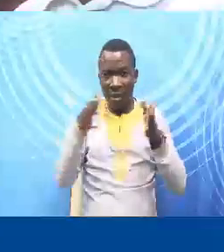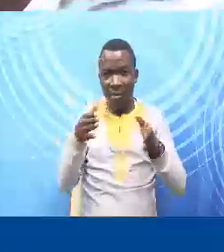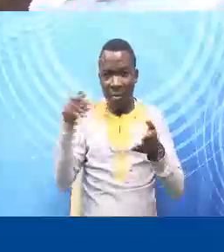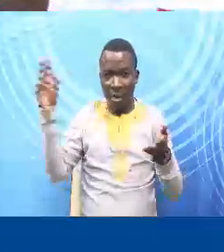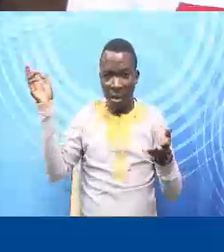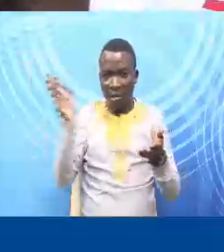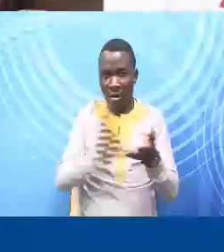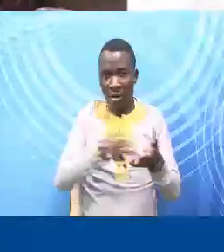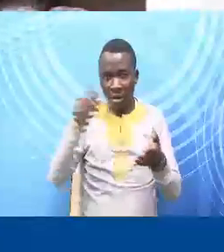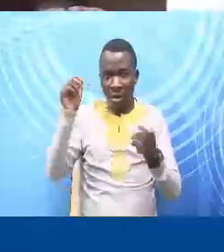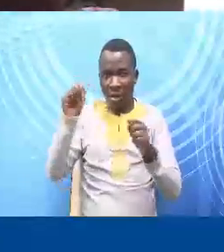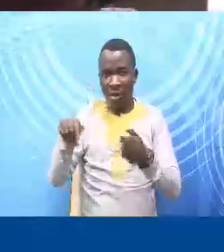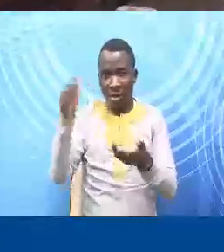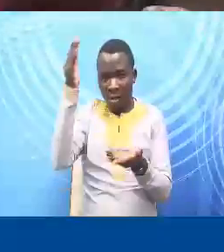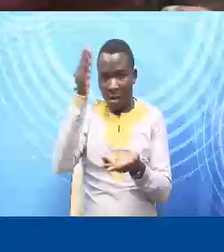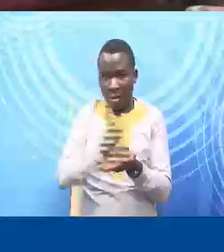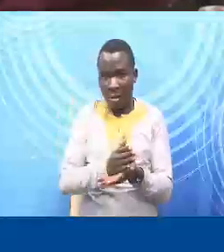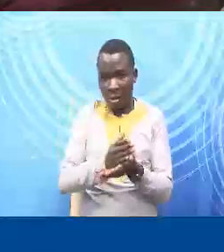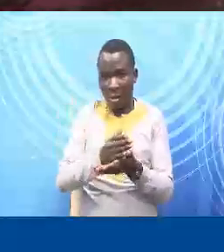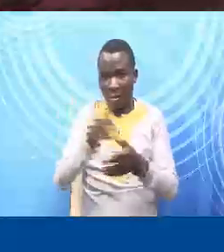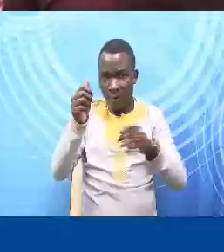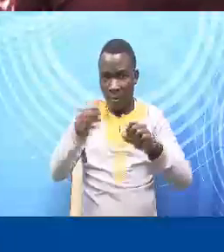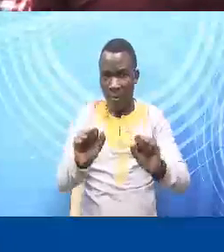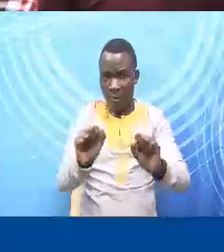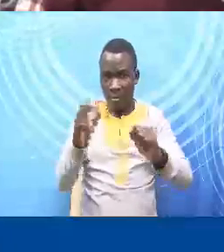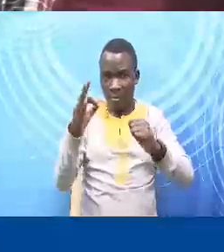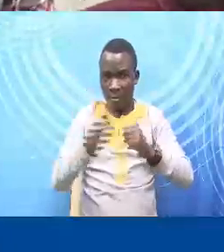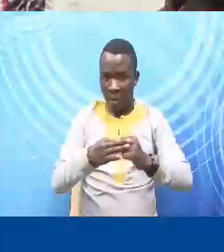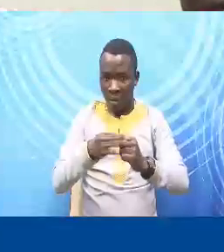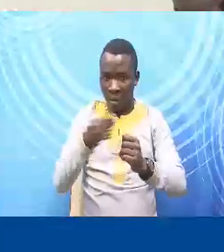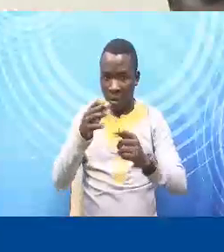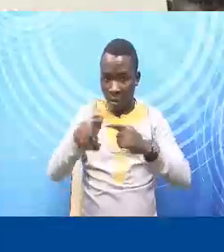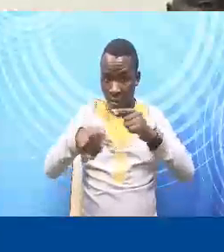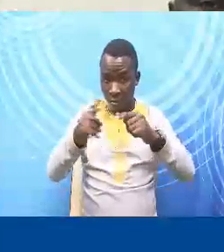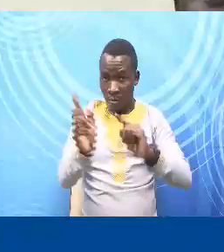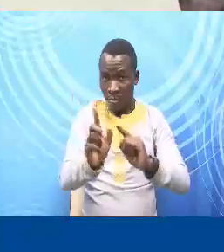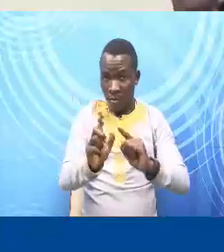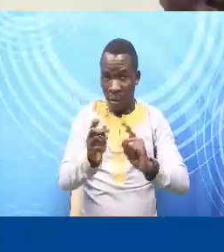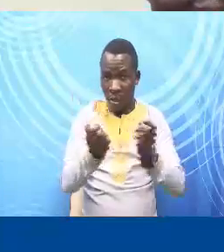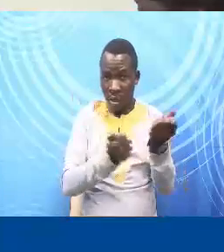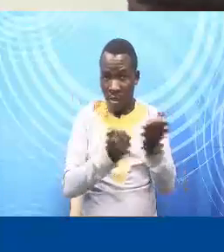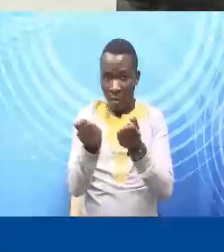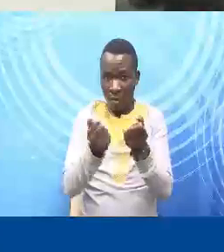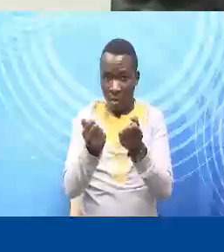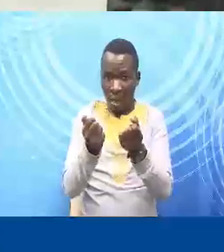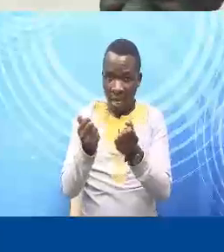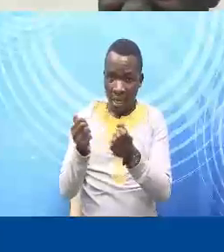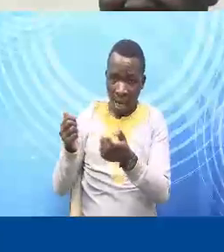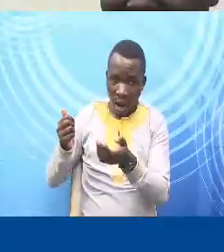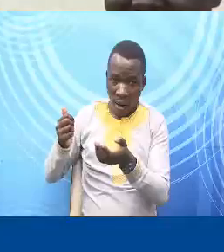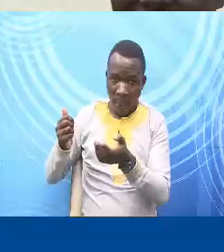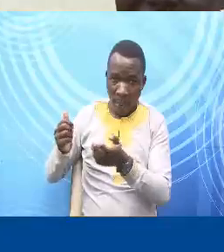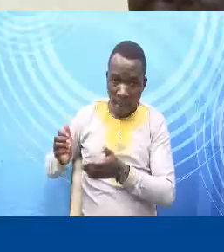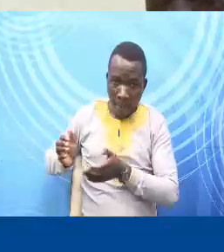abasha guhagarika moto zisaga umunani ntihagire ibasha gutambuka imodoka y'ikamyo ngo ikamukandagira ku mutwe ntabashe